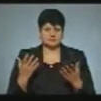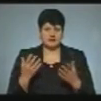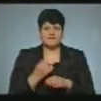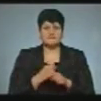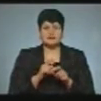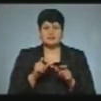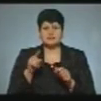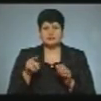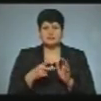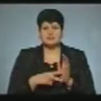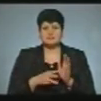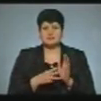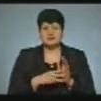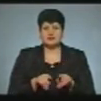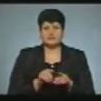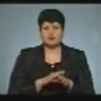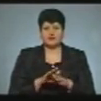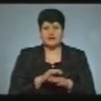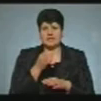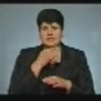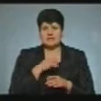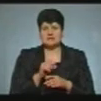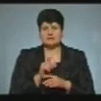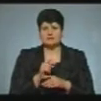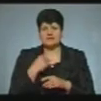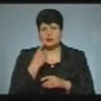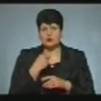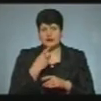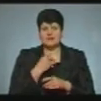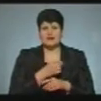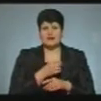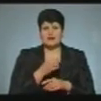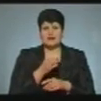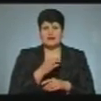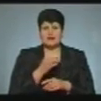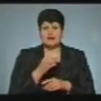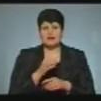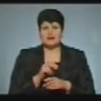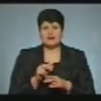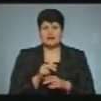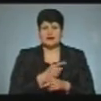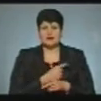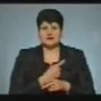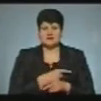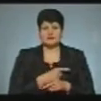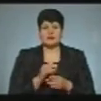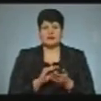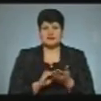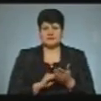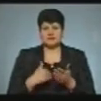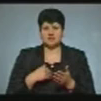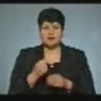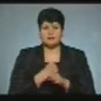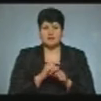номер 78 також виготовляють ліки на замовлення за індивідуальними лікарськими рецептами. Наша аптека постійно займається